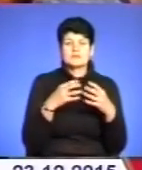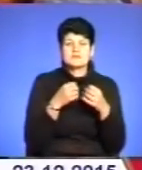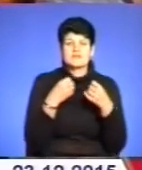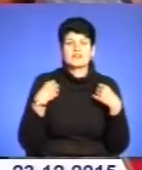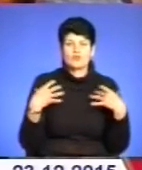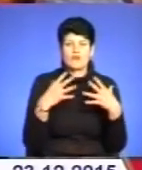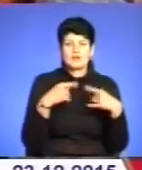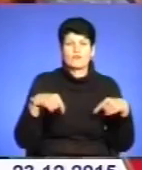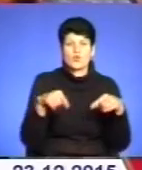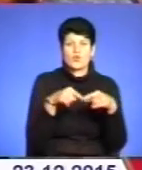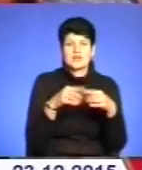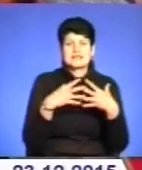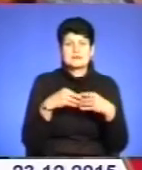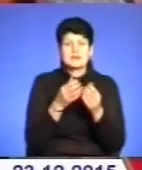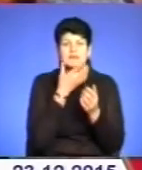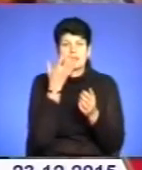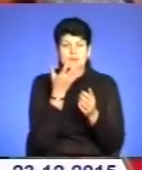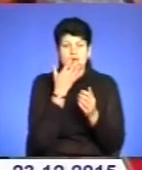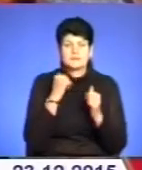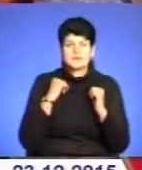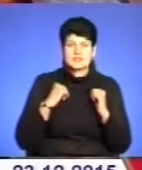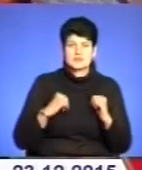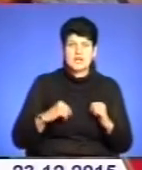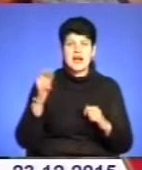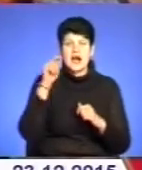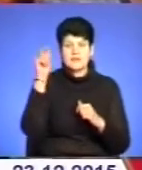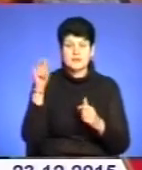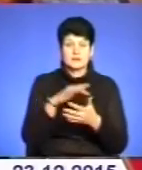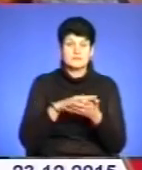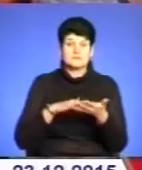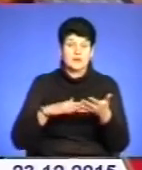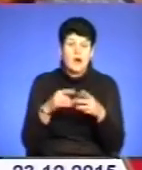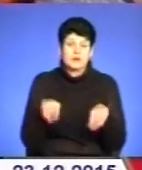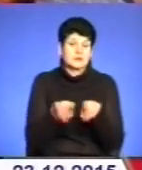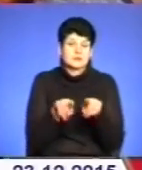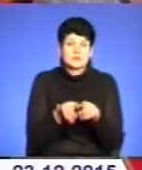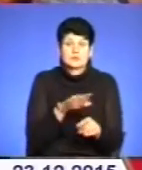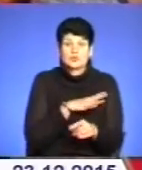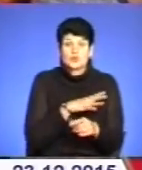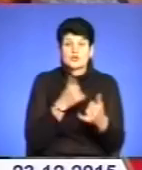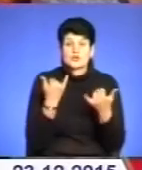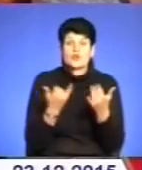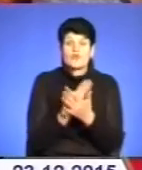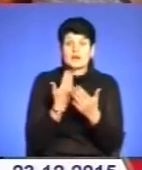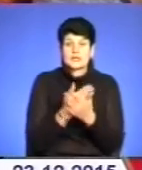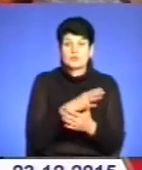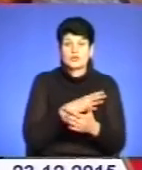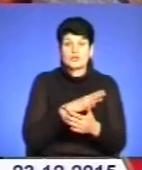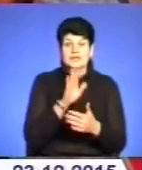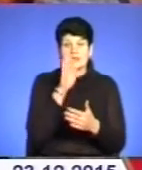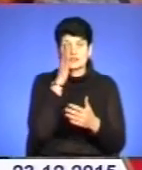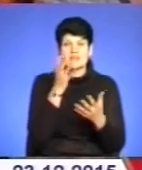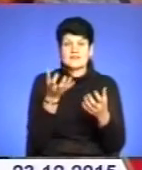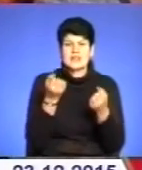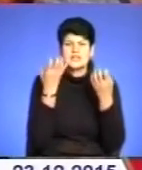в теплі, в затишку, а війна іде, там все як було. Сьогодні новини були, що терористи взяли ще